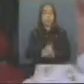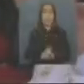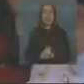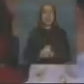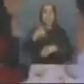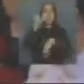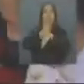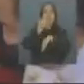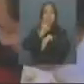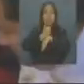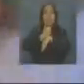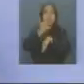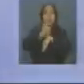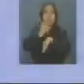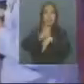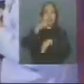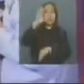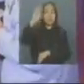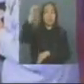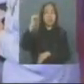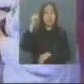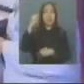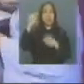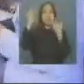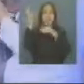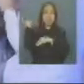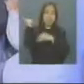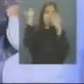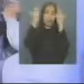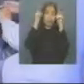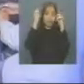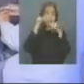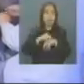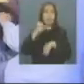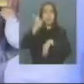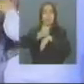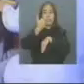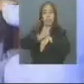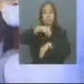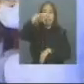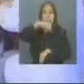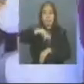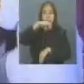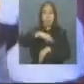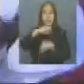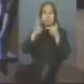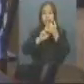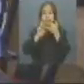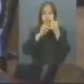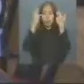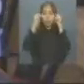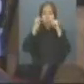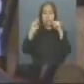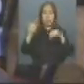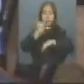ประยูนนายบรรหารศิลปะอาชาอดีตนายกรัฐมนตรีพลเอกประวิตรวงษ์สุวรรณอดีตรัฐมนตรีว่าการกระทรวงกลาโหม